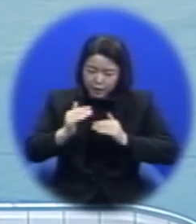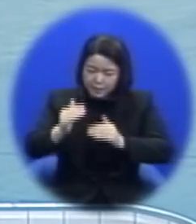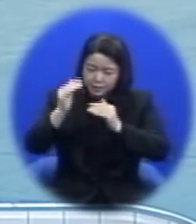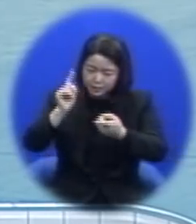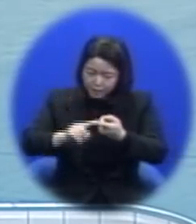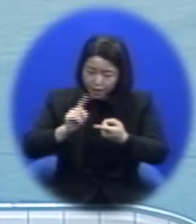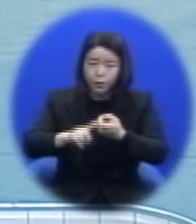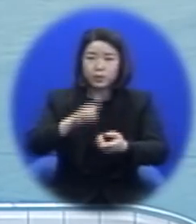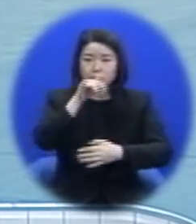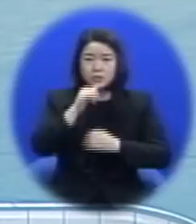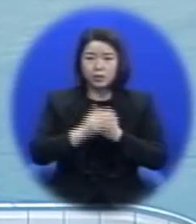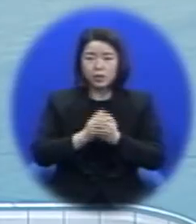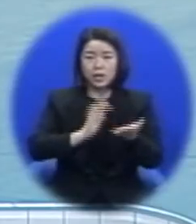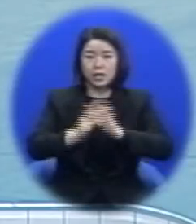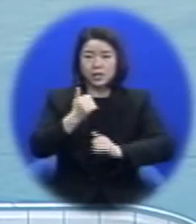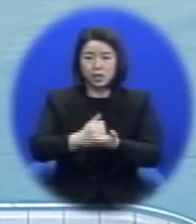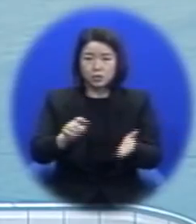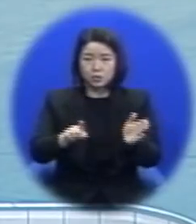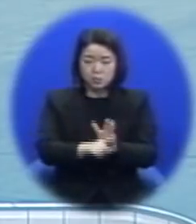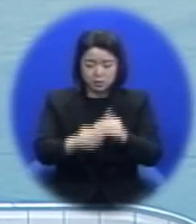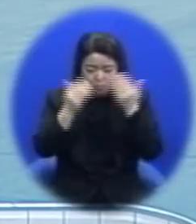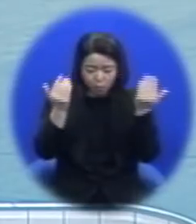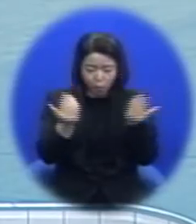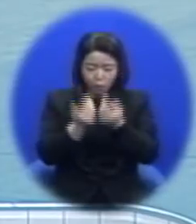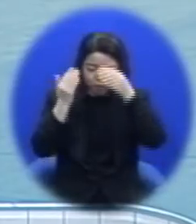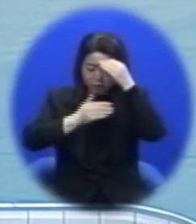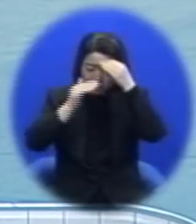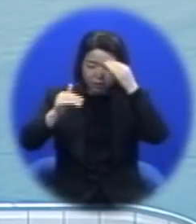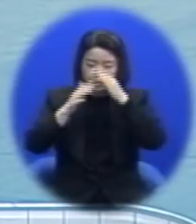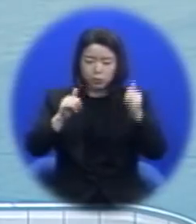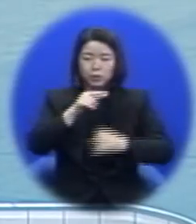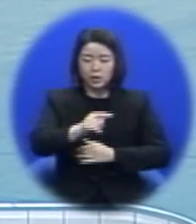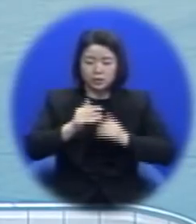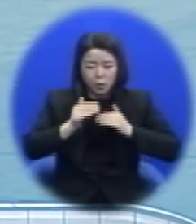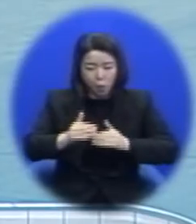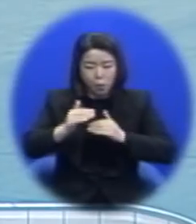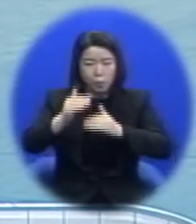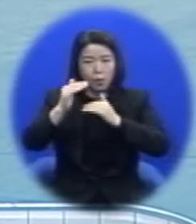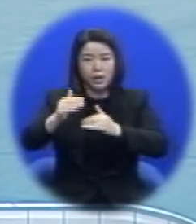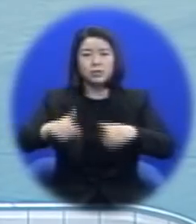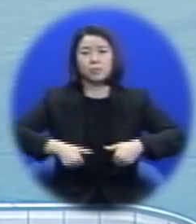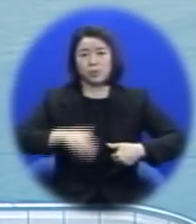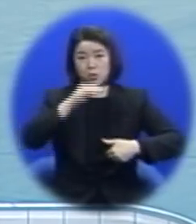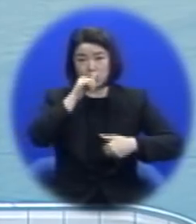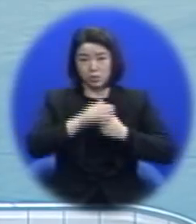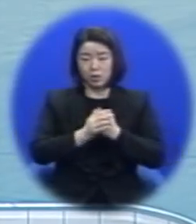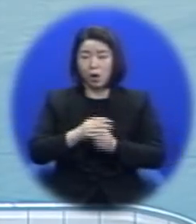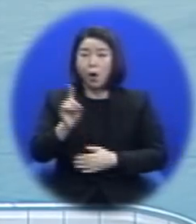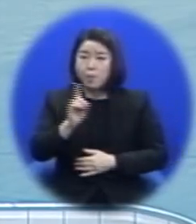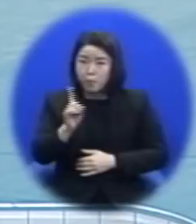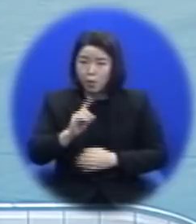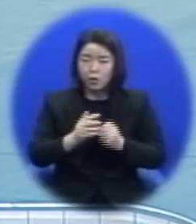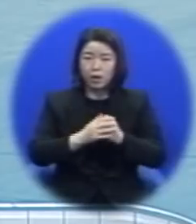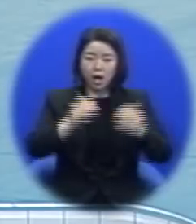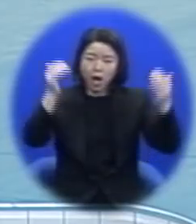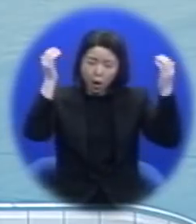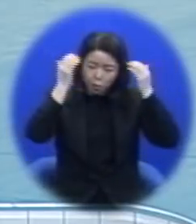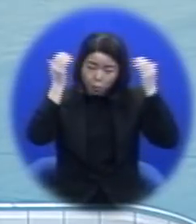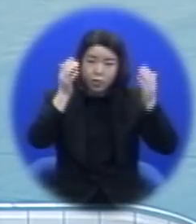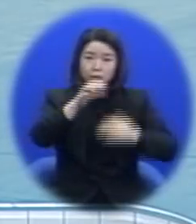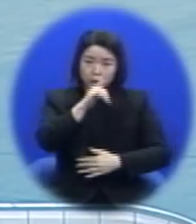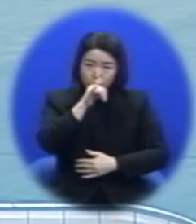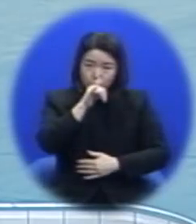밟으셨고 예수 믿는 모든 성도들이 다 그 과정을 겪게 되어 있다는 거예요. 그게 뭐냐면 고난이 있을